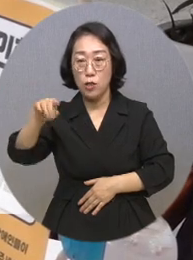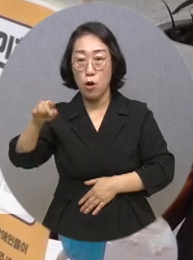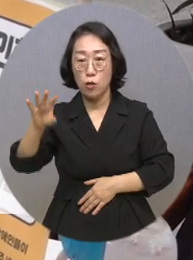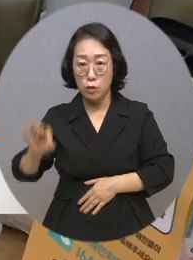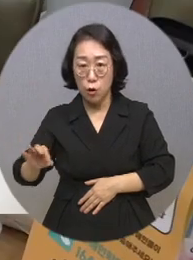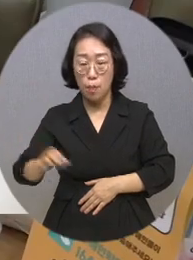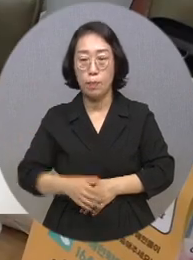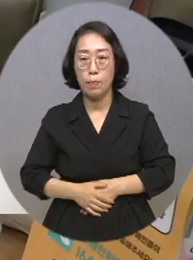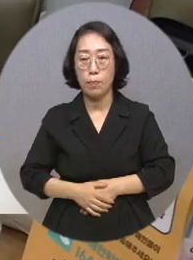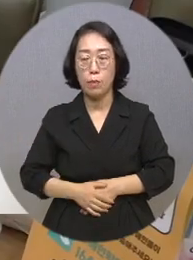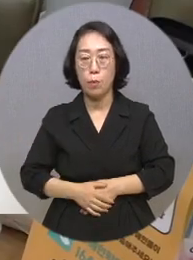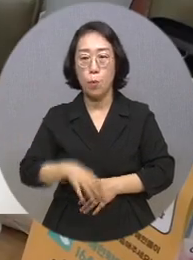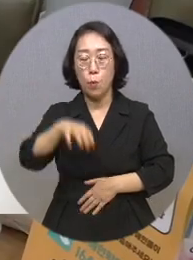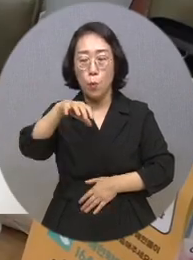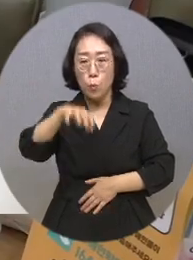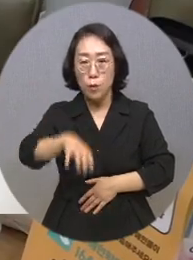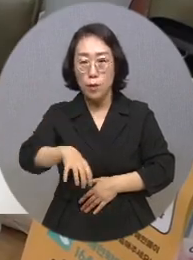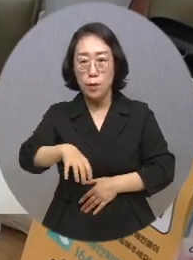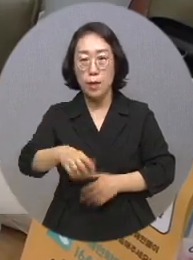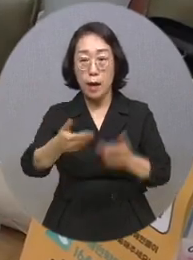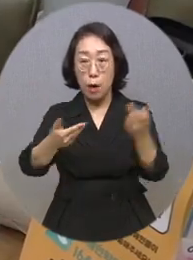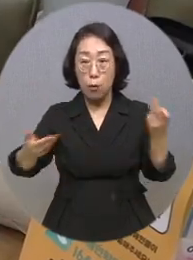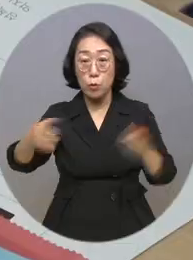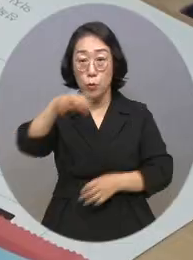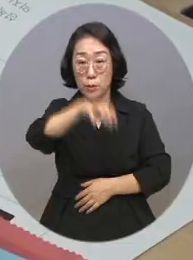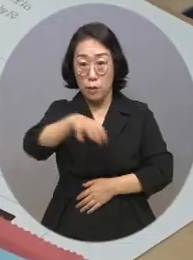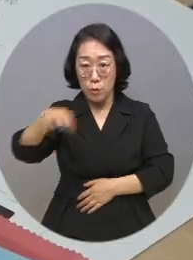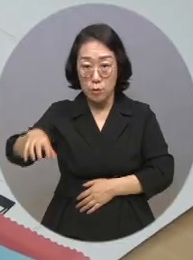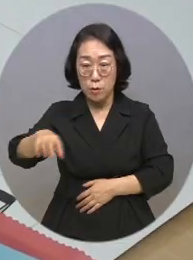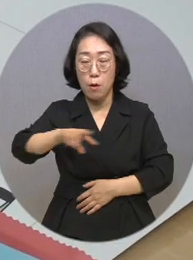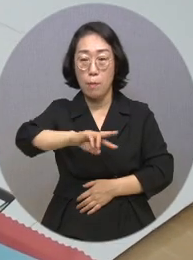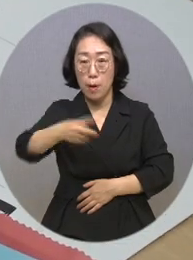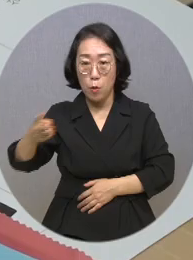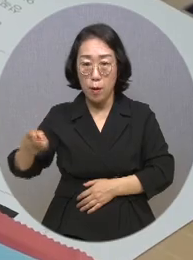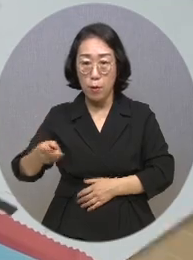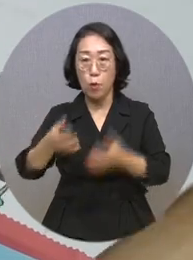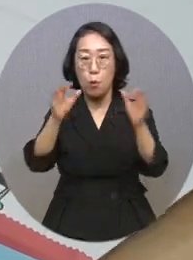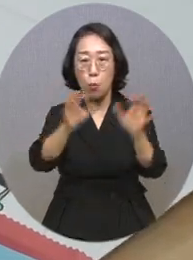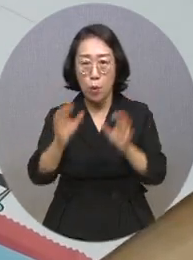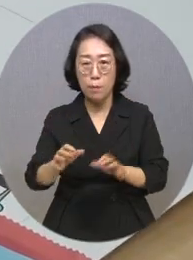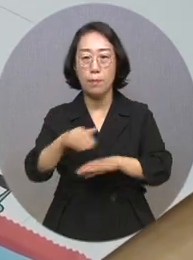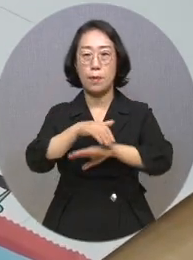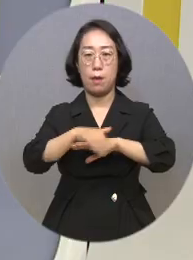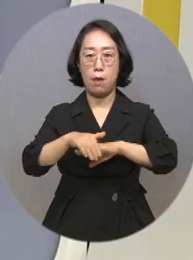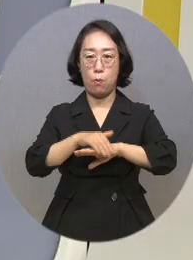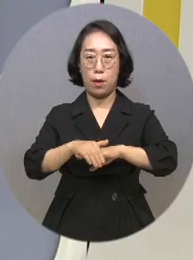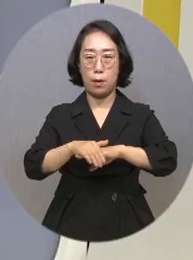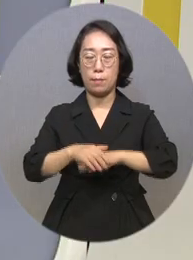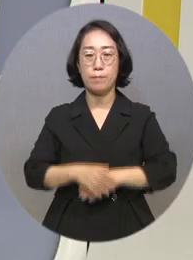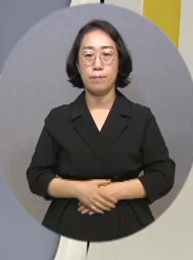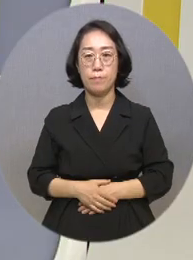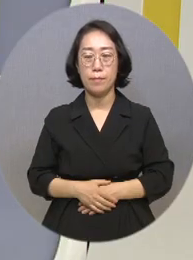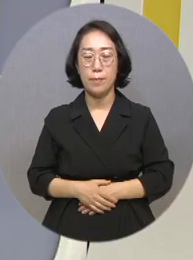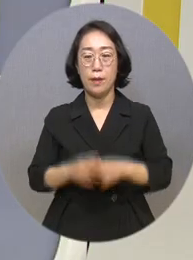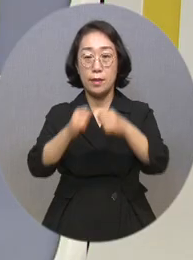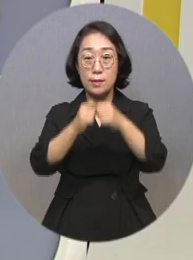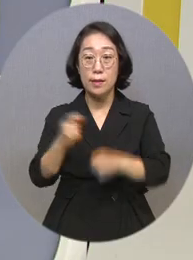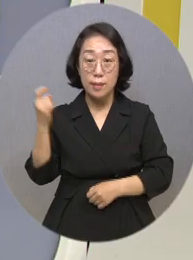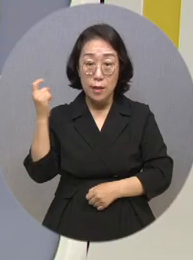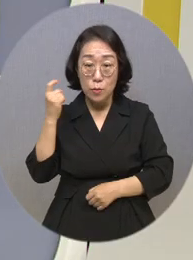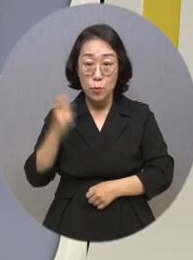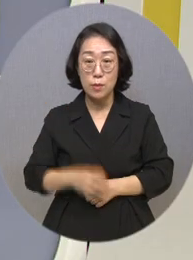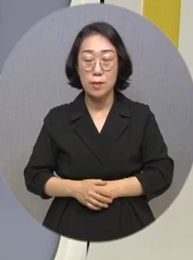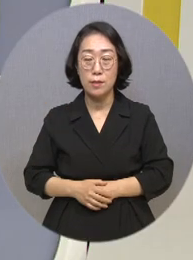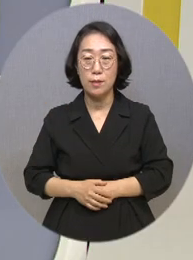이어 올해 태백시를 제외한 도내 나머지 지자체에서도 열릴 예정입니다. 이 밖에 자세한